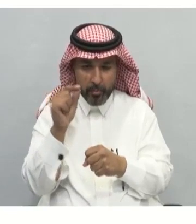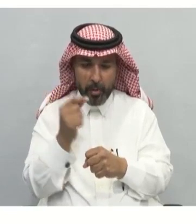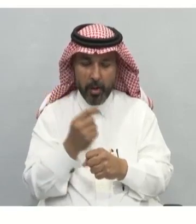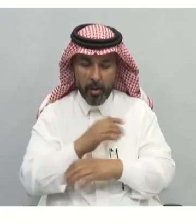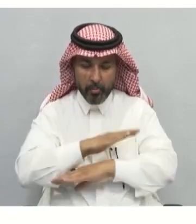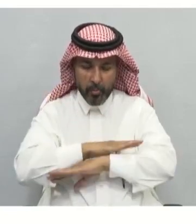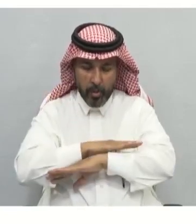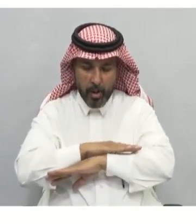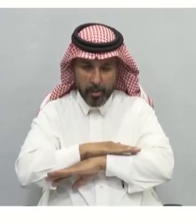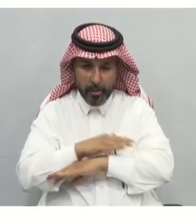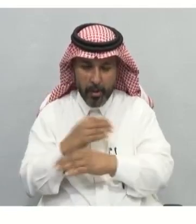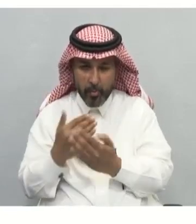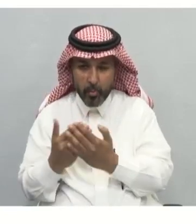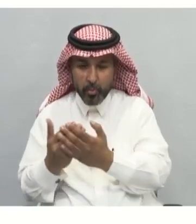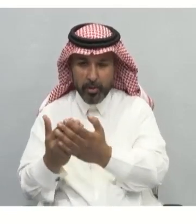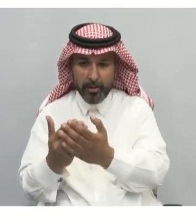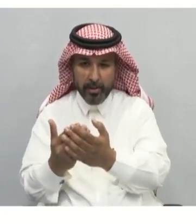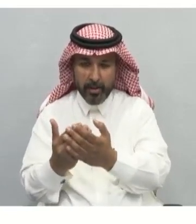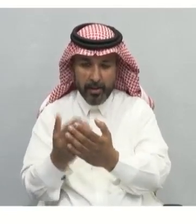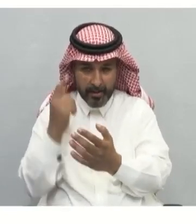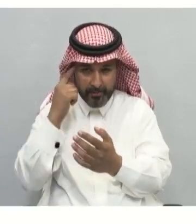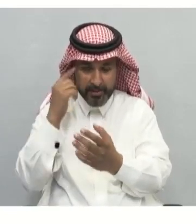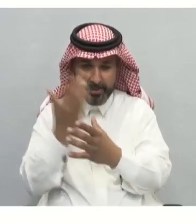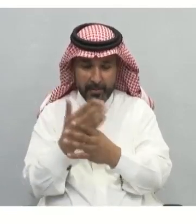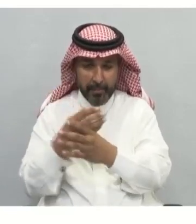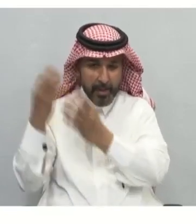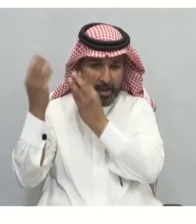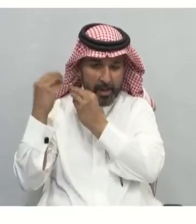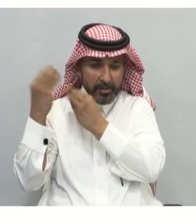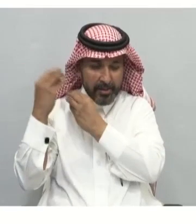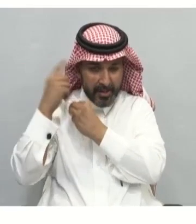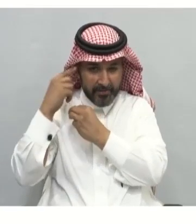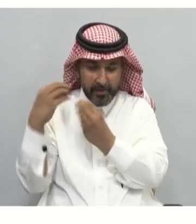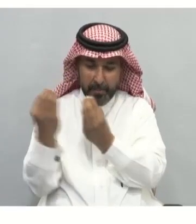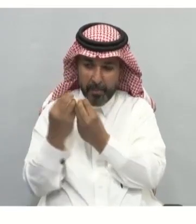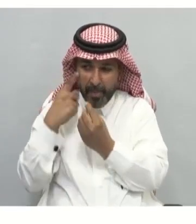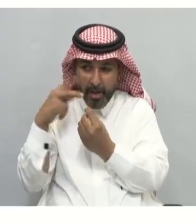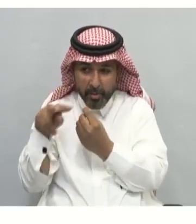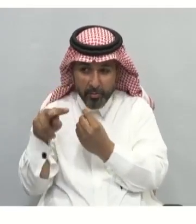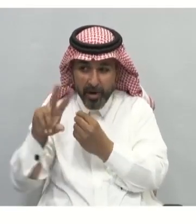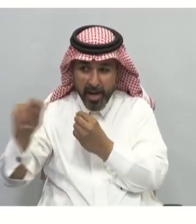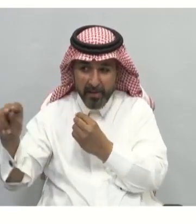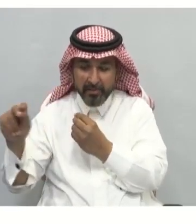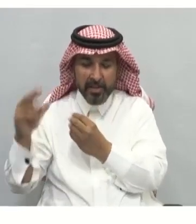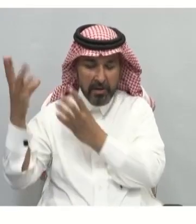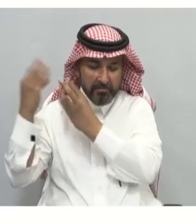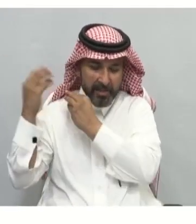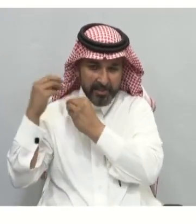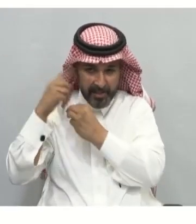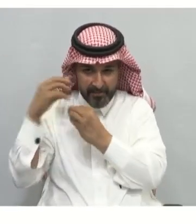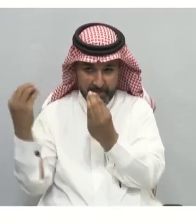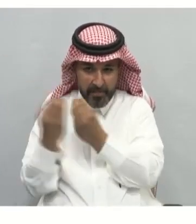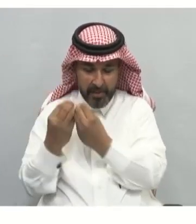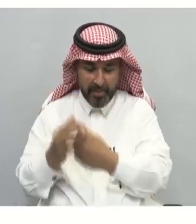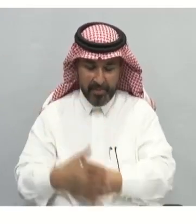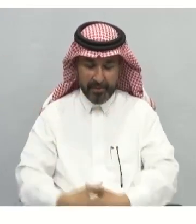اجر فعله واجر من اقتدى به الى يوم القيامه ثانيا قول النبي صلى الله عليه